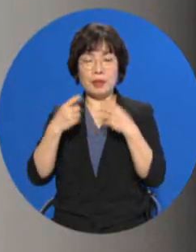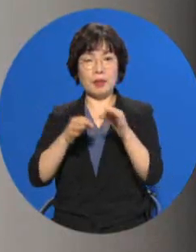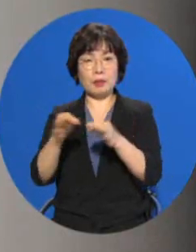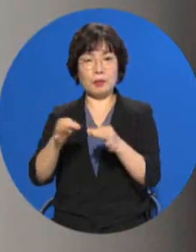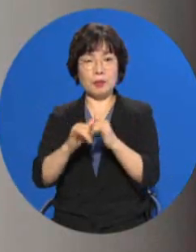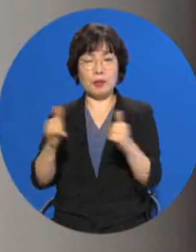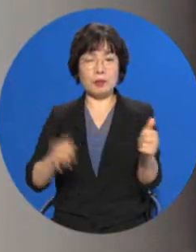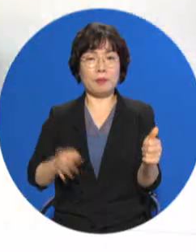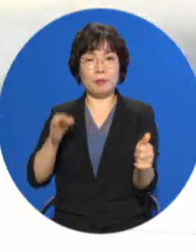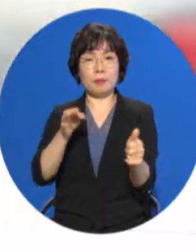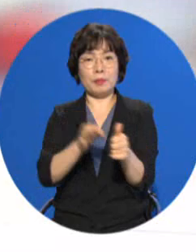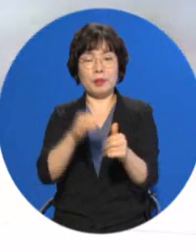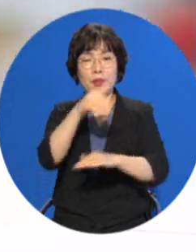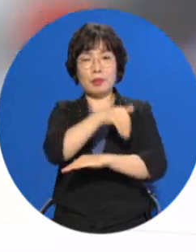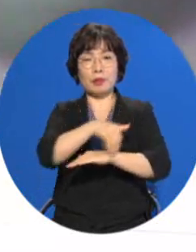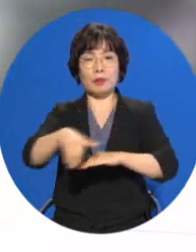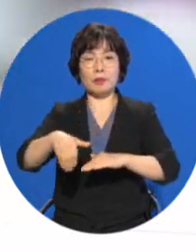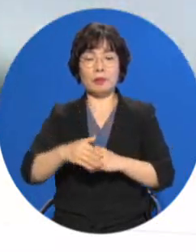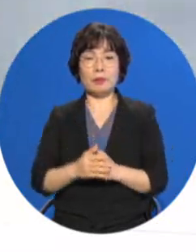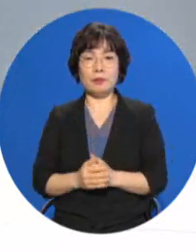사업자들의 부담을 덜어줄 계획입니다.